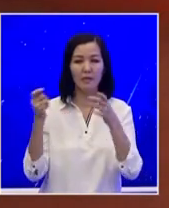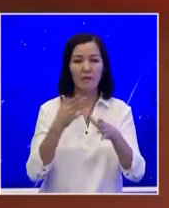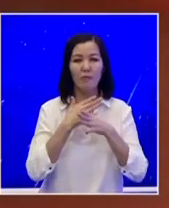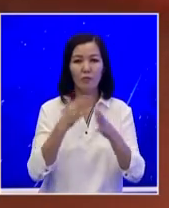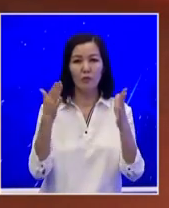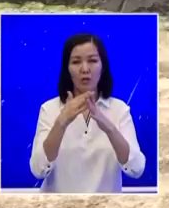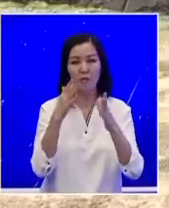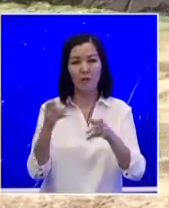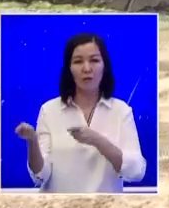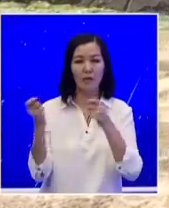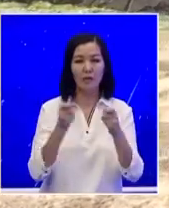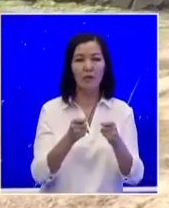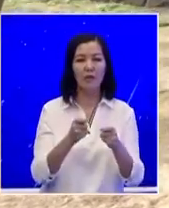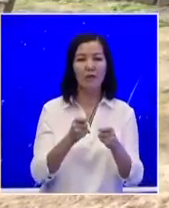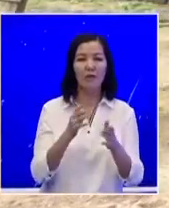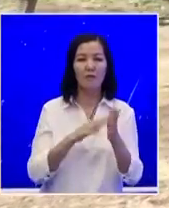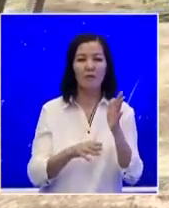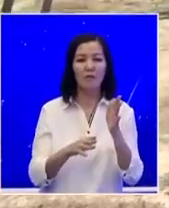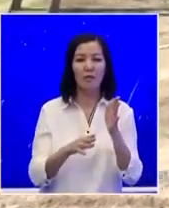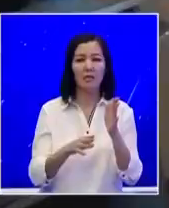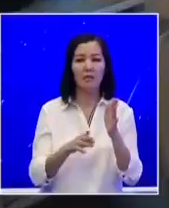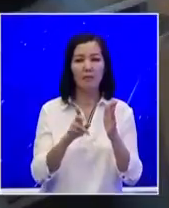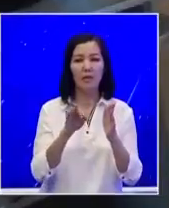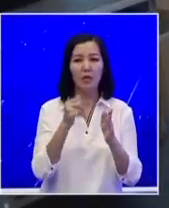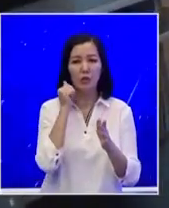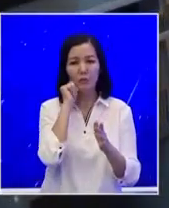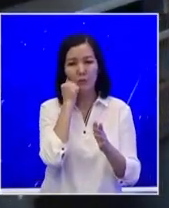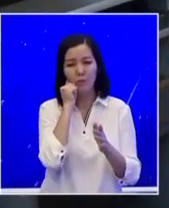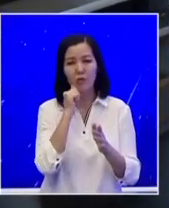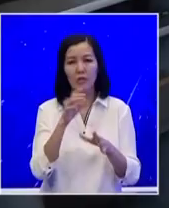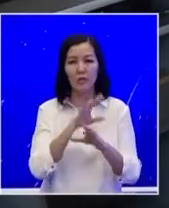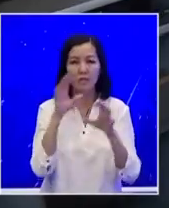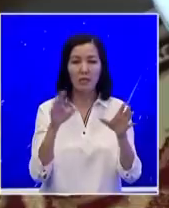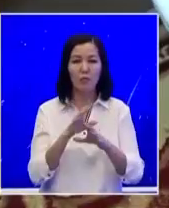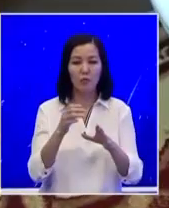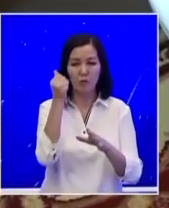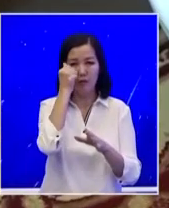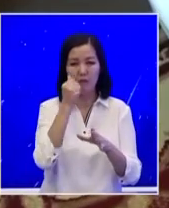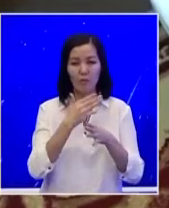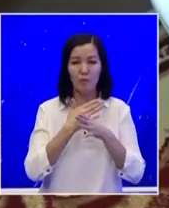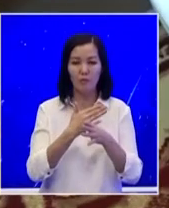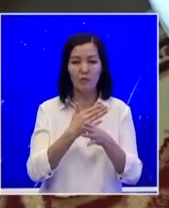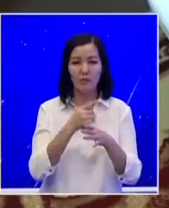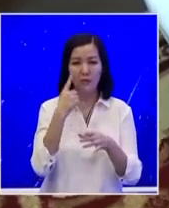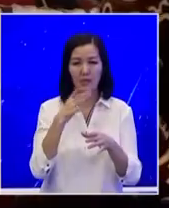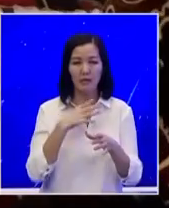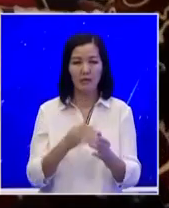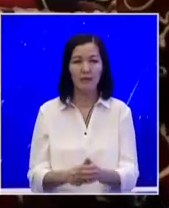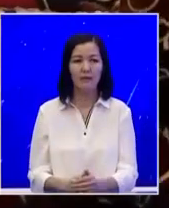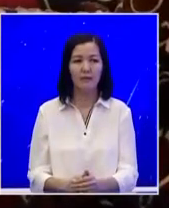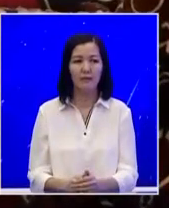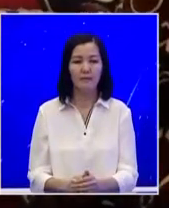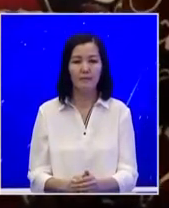дом. 90-летняя Бегайша Маржанова выразила признательность меценатам за заботу о земляках в этот сложный период.